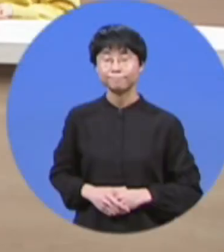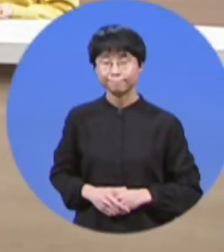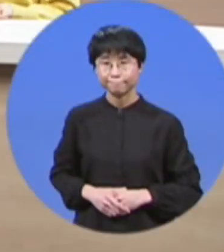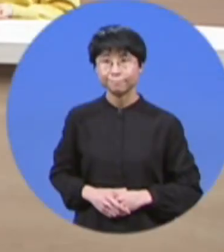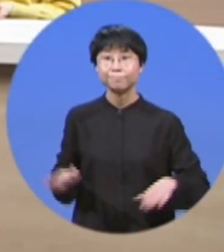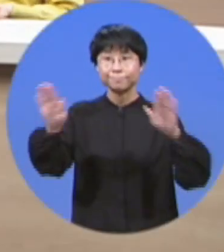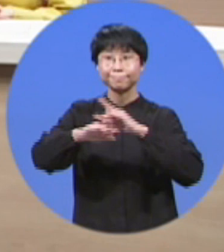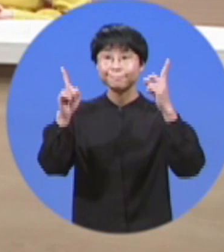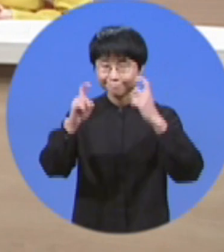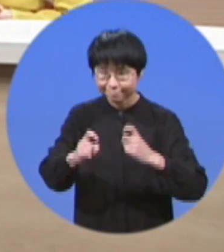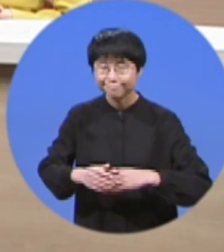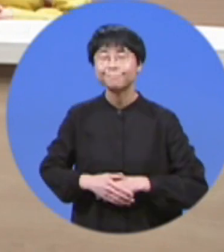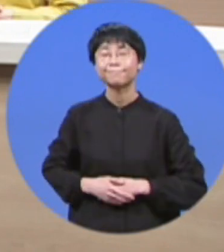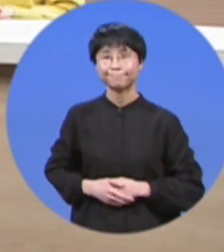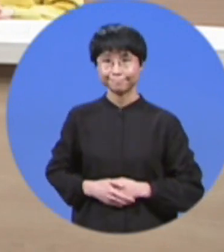こんばんは。